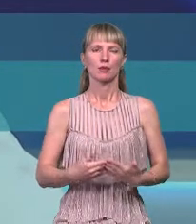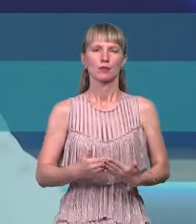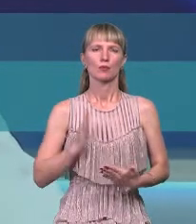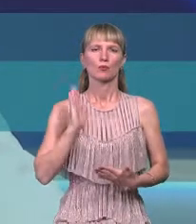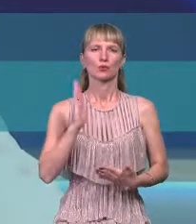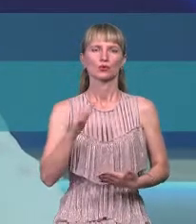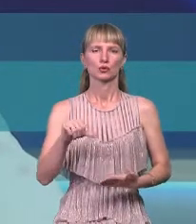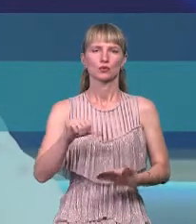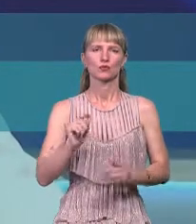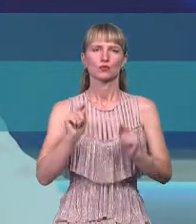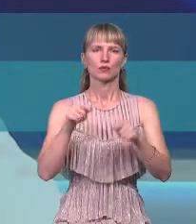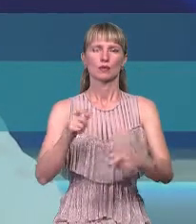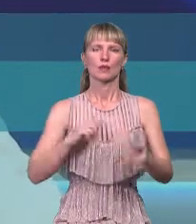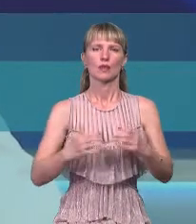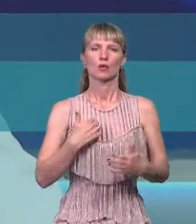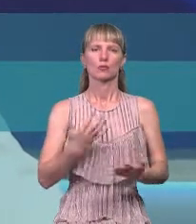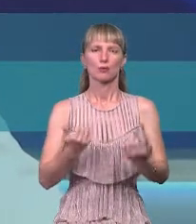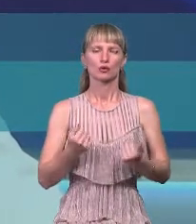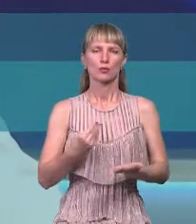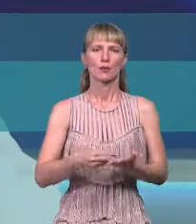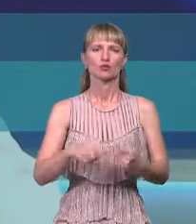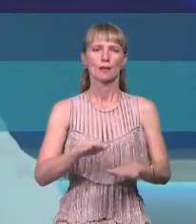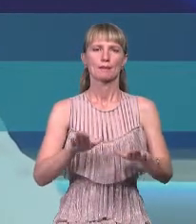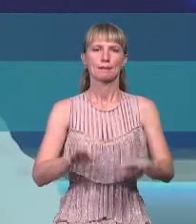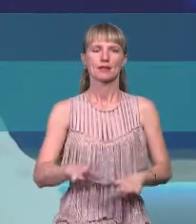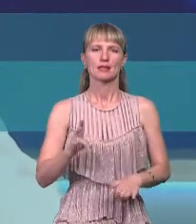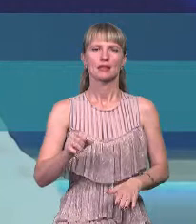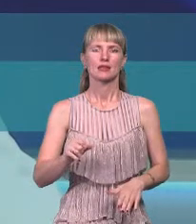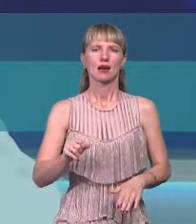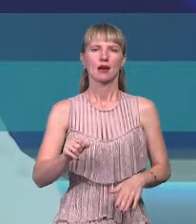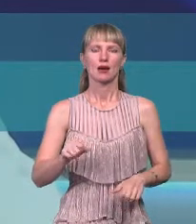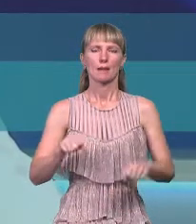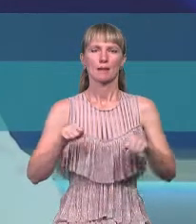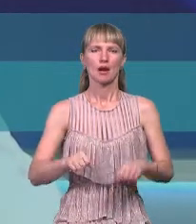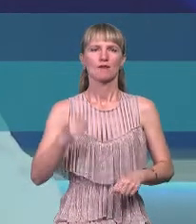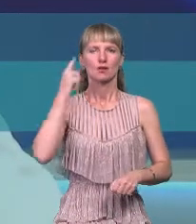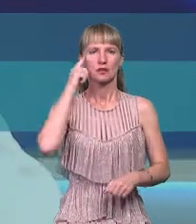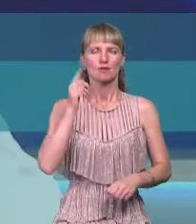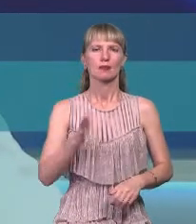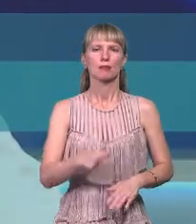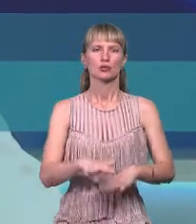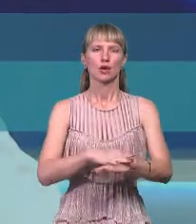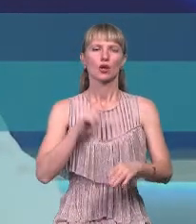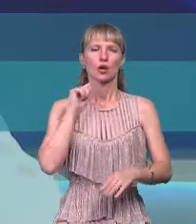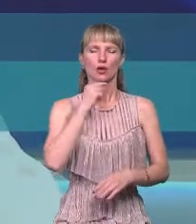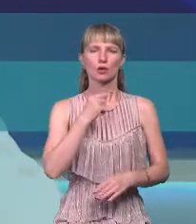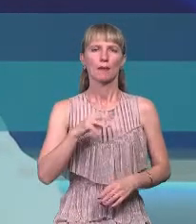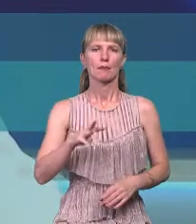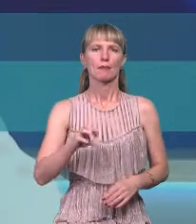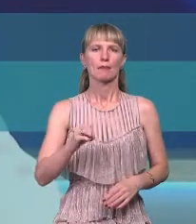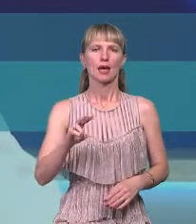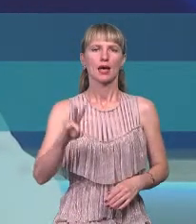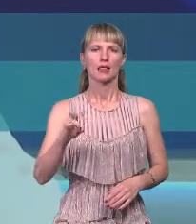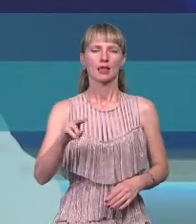хоче отримати бюджетне місце на правознавстві, міжнародній економіці, менеджменті зовнішньоекономічної діяльності, вона